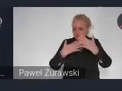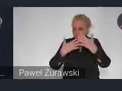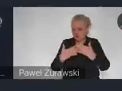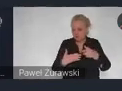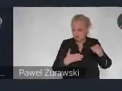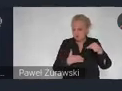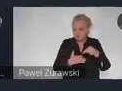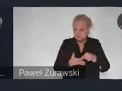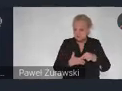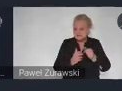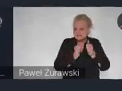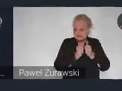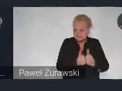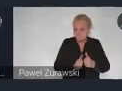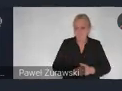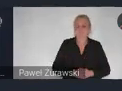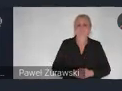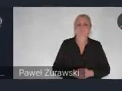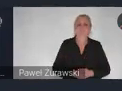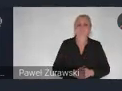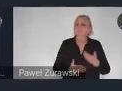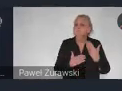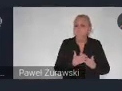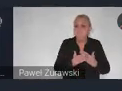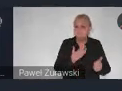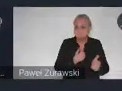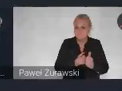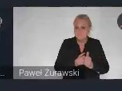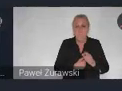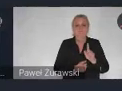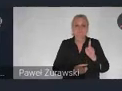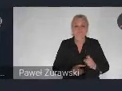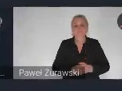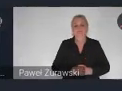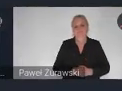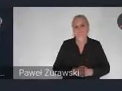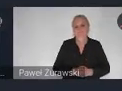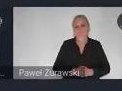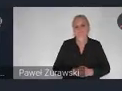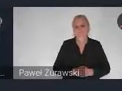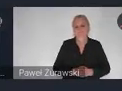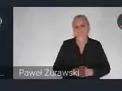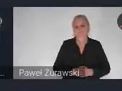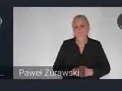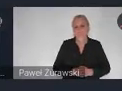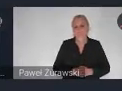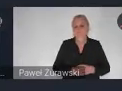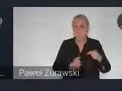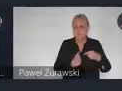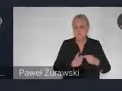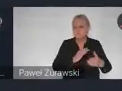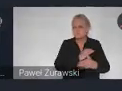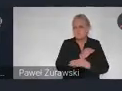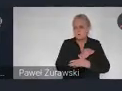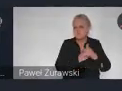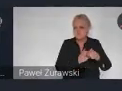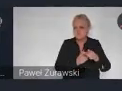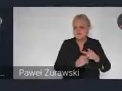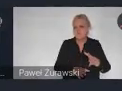rozliczania zadania dlaczego dlatego że tutaj w oparciu o